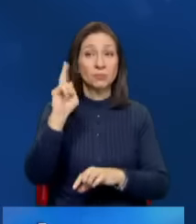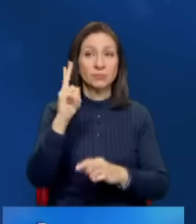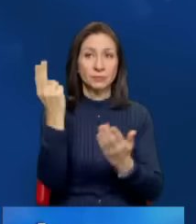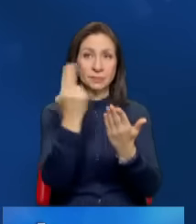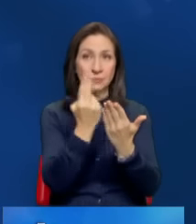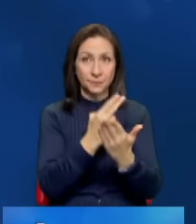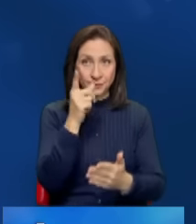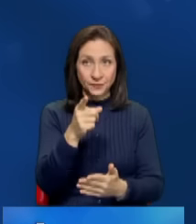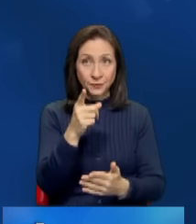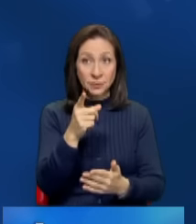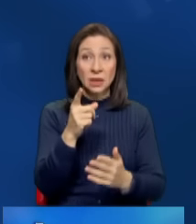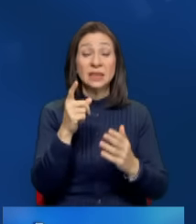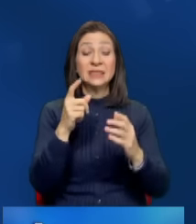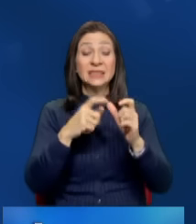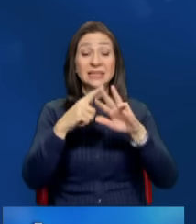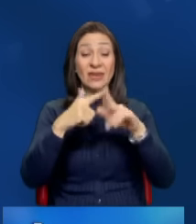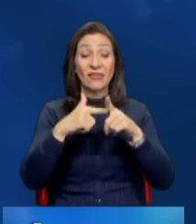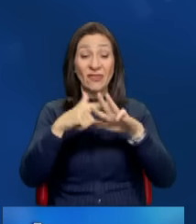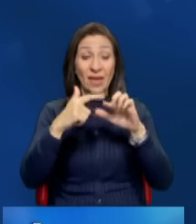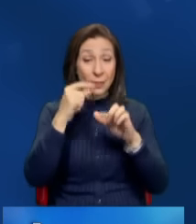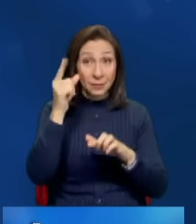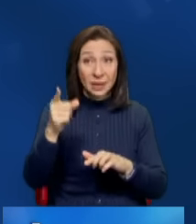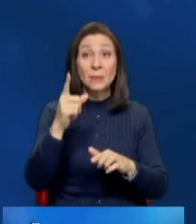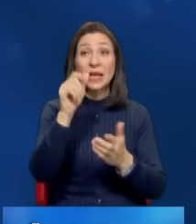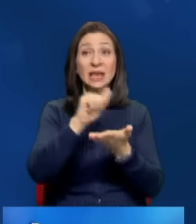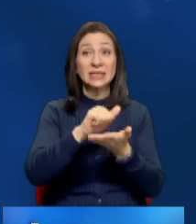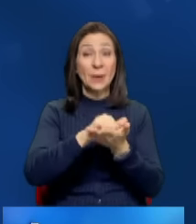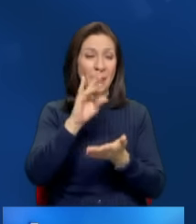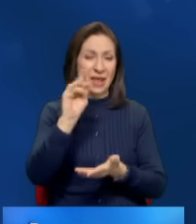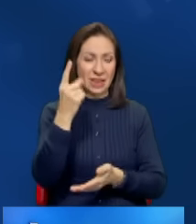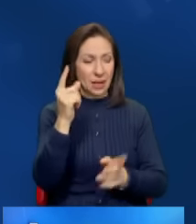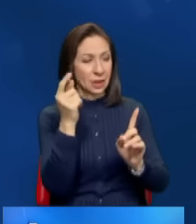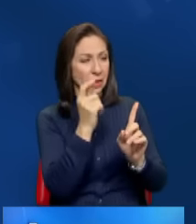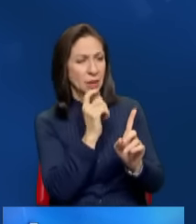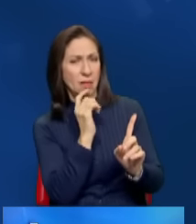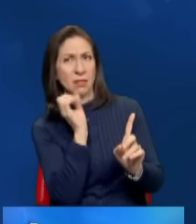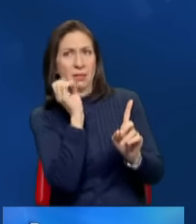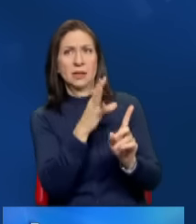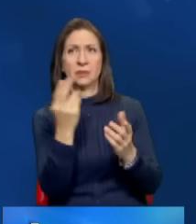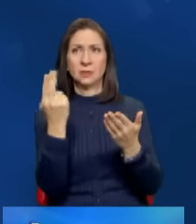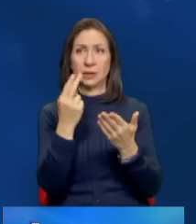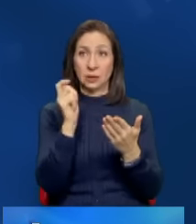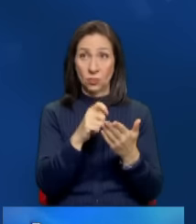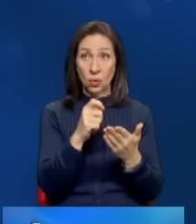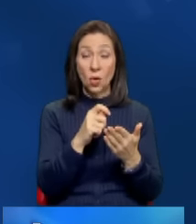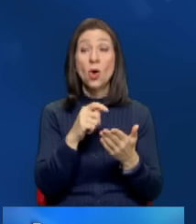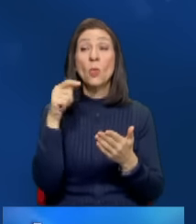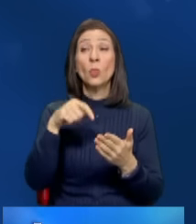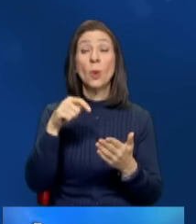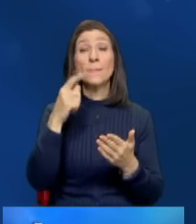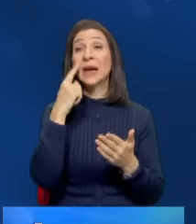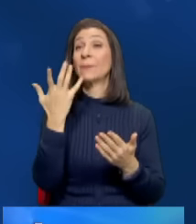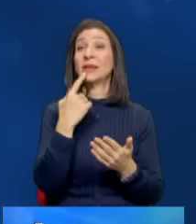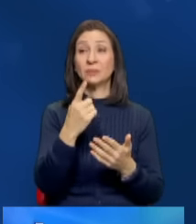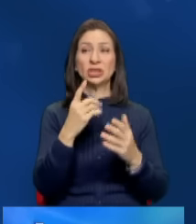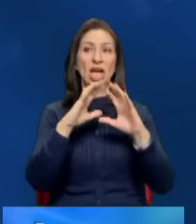şimdi. Sefer Selvi, MHP liderinin bir gazeteciye çıkışını da çizgileştirmiş. Bugün bakalım ne